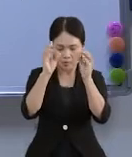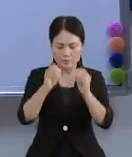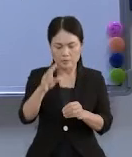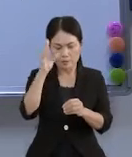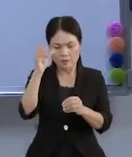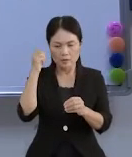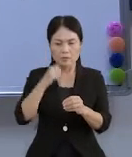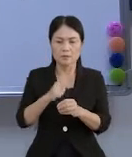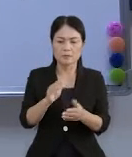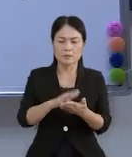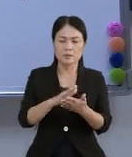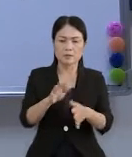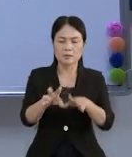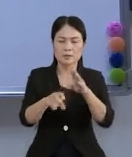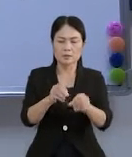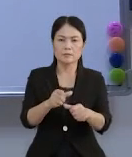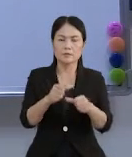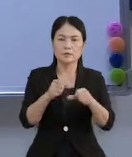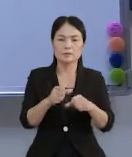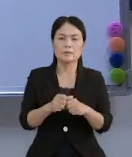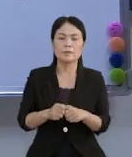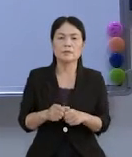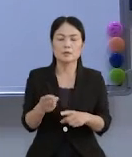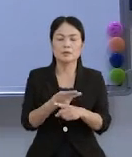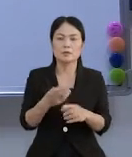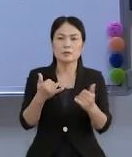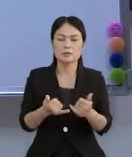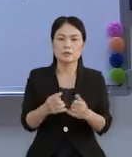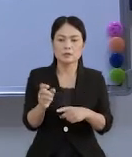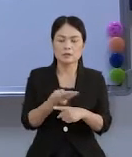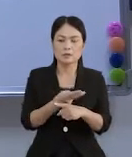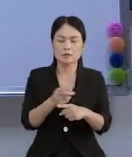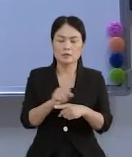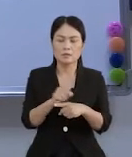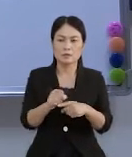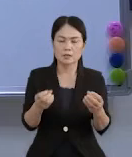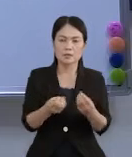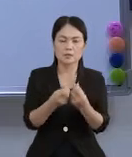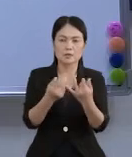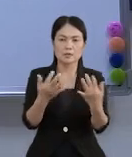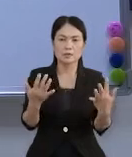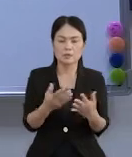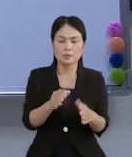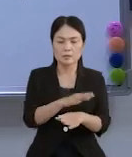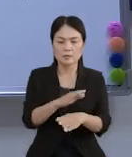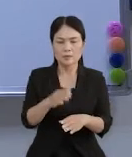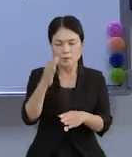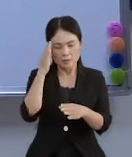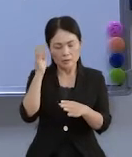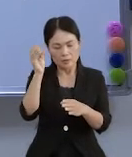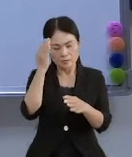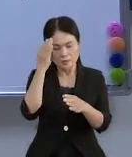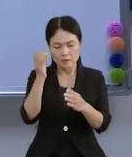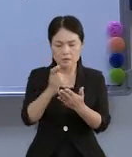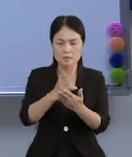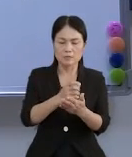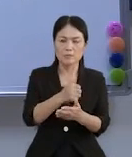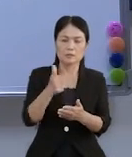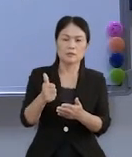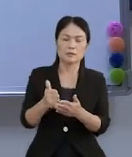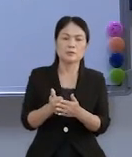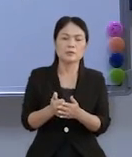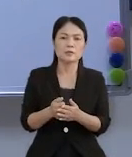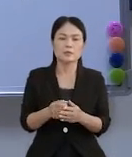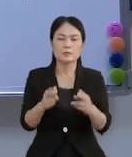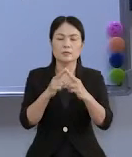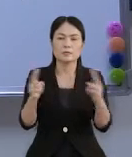nhẹ cứu nâu ai xa la phong chà ca ạn vọt lục hạt can tài chán phơ ở con chê nâng chàm mê riên bàn lọ can